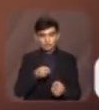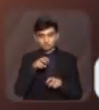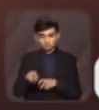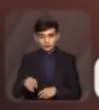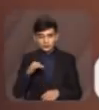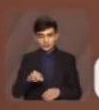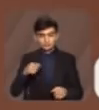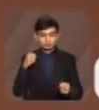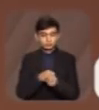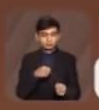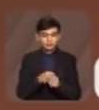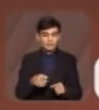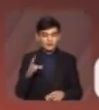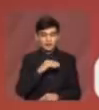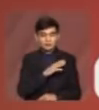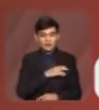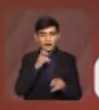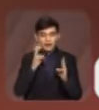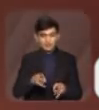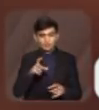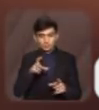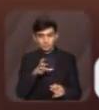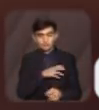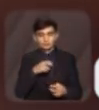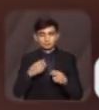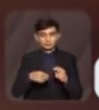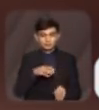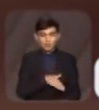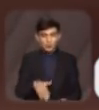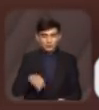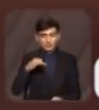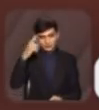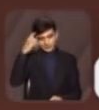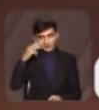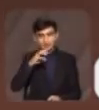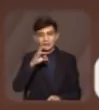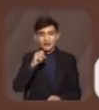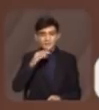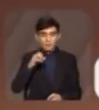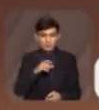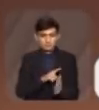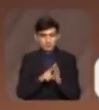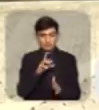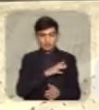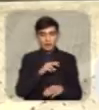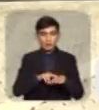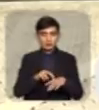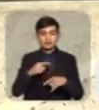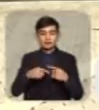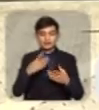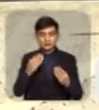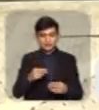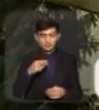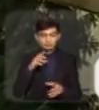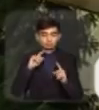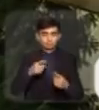давить своих обидчиков. Пострадавшие получили переломы конечностей и черепно-мозговые травмы. На следующий день полиция задержала